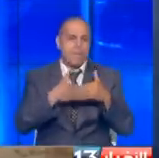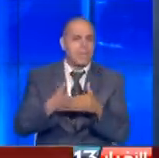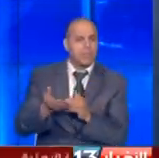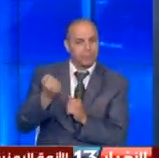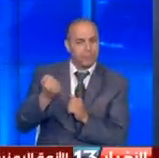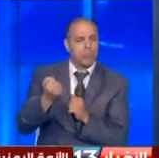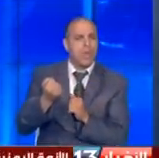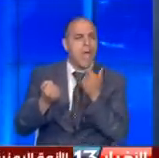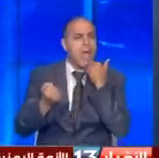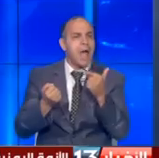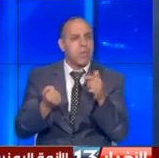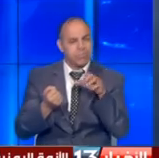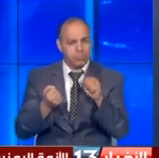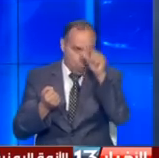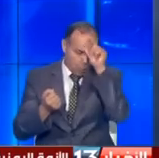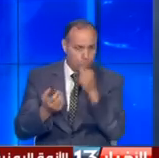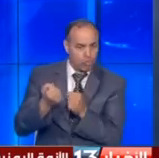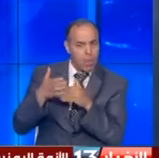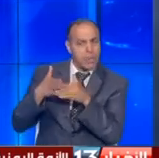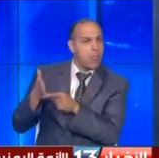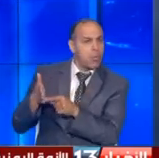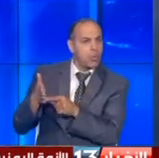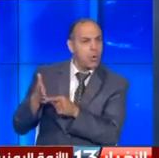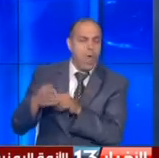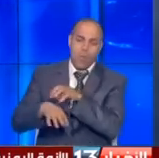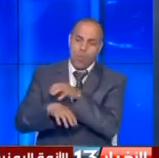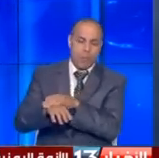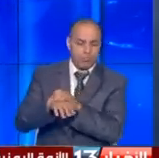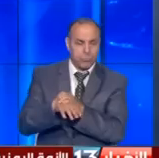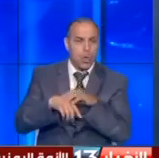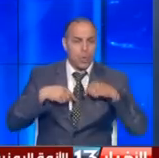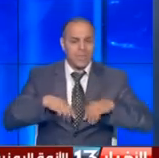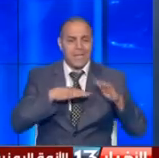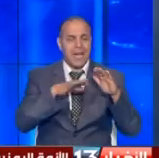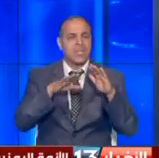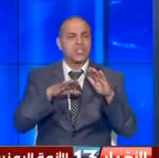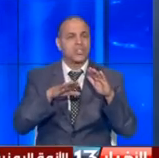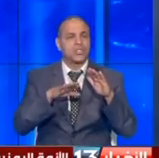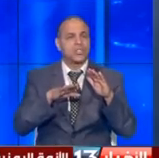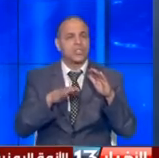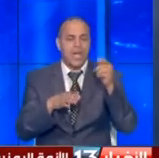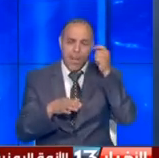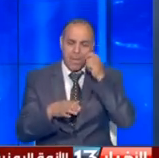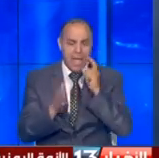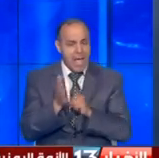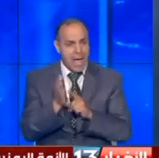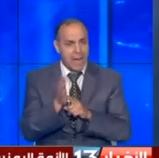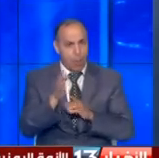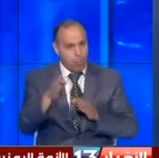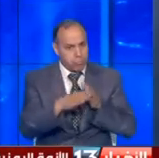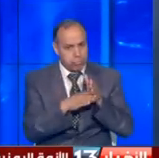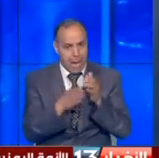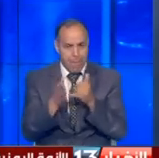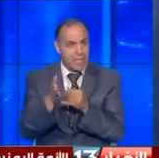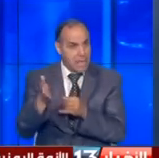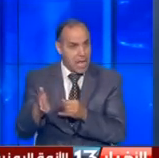الخاضع بعد إلى سيطرة الحوثيين كما المحافظة. وزير الخارجية الإماراتي أكد أن الهجوم على